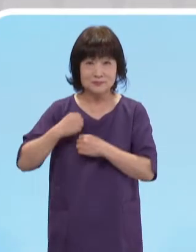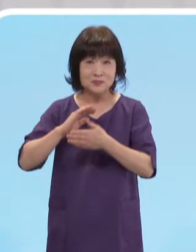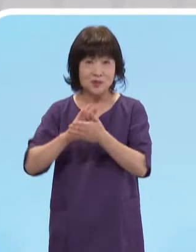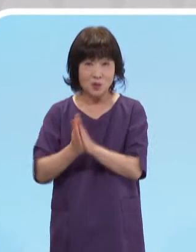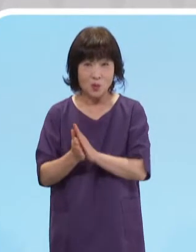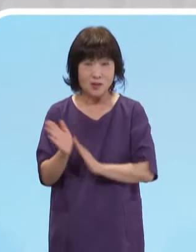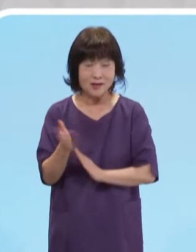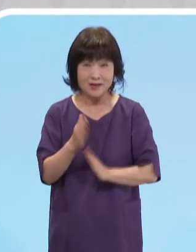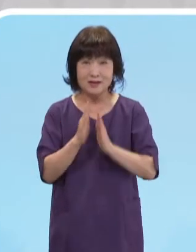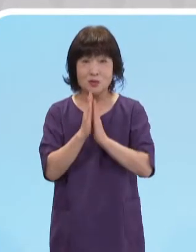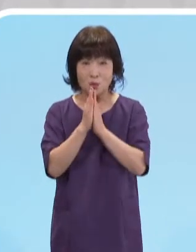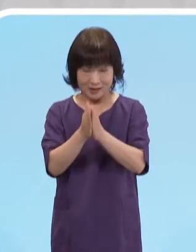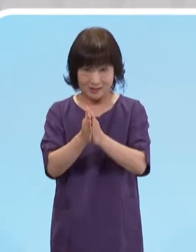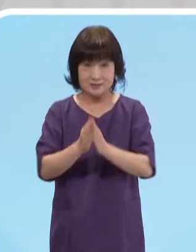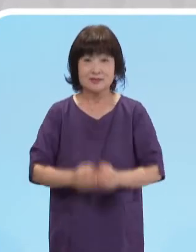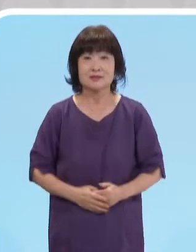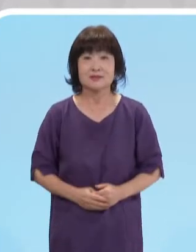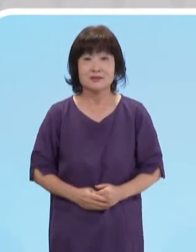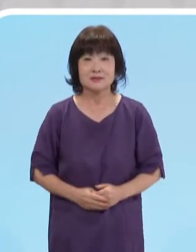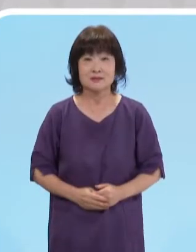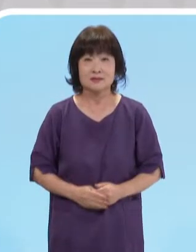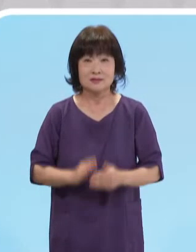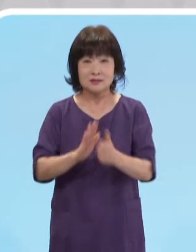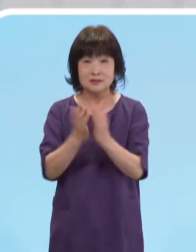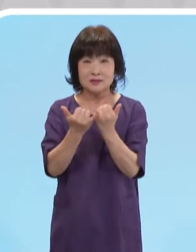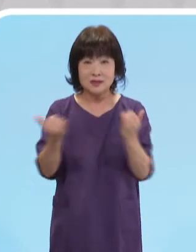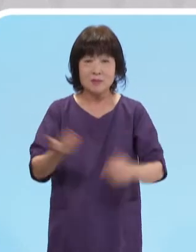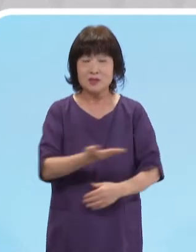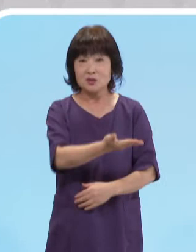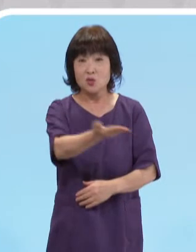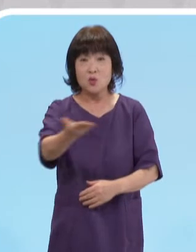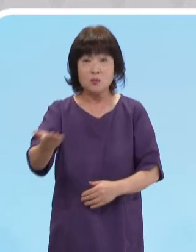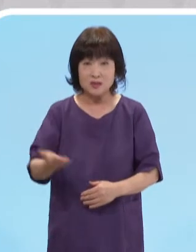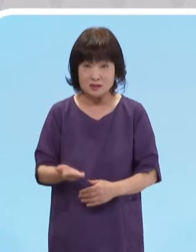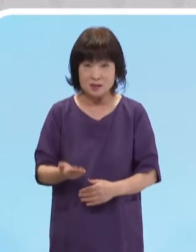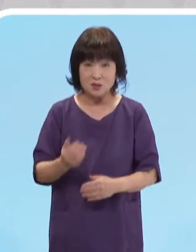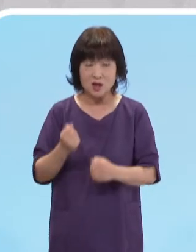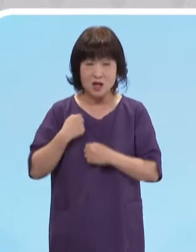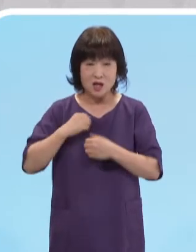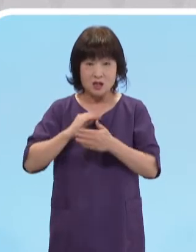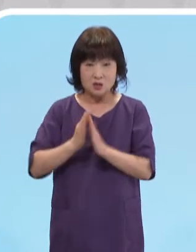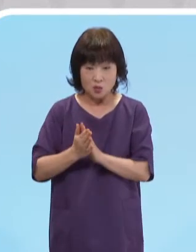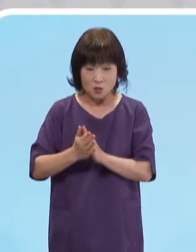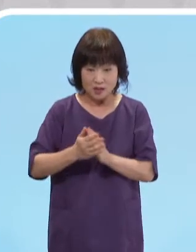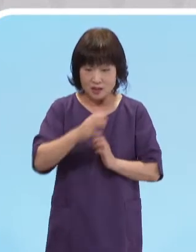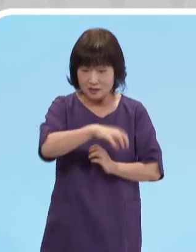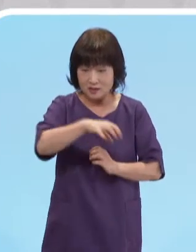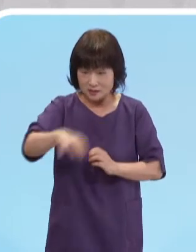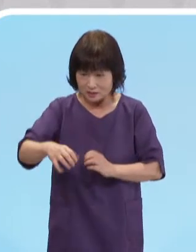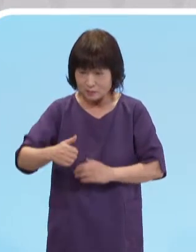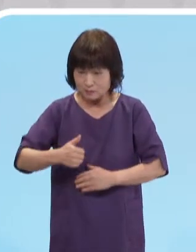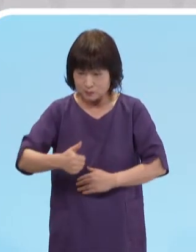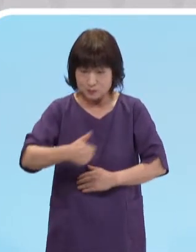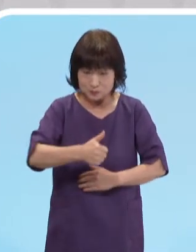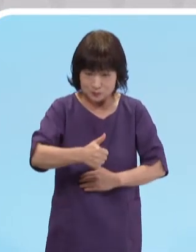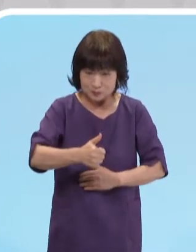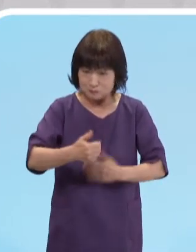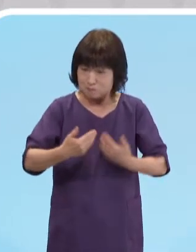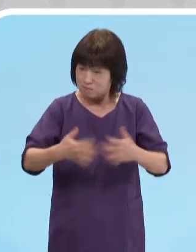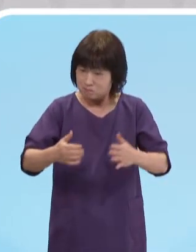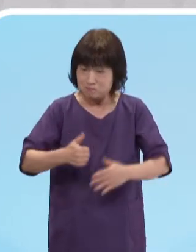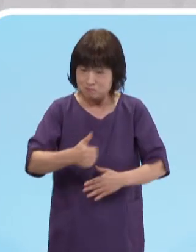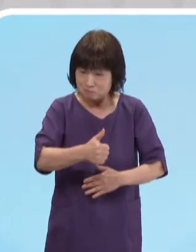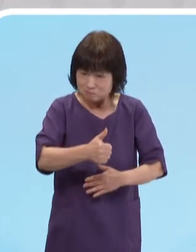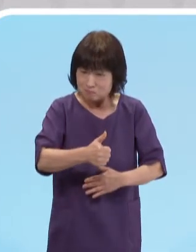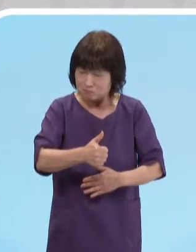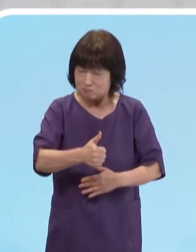兵庫県からのお願いです。県民の皆さんは県境をまたぐ不要不急の移動を自粛してください